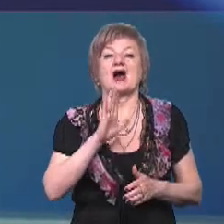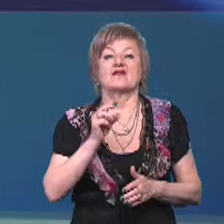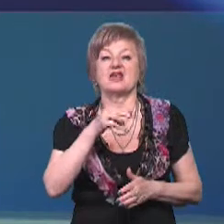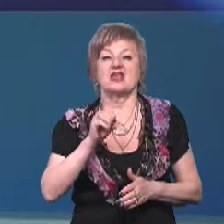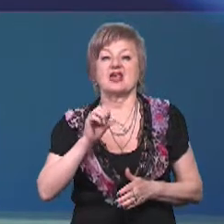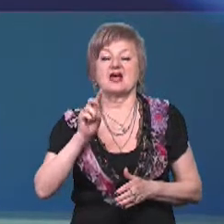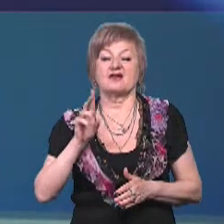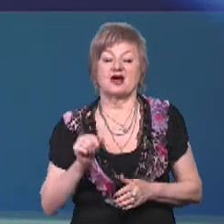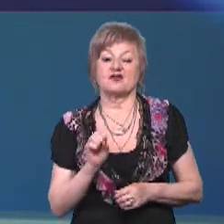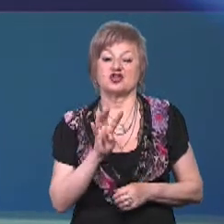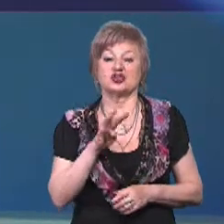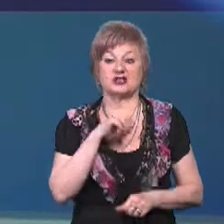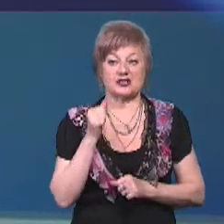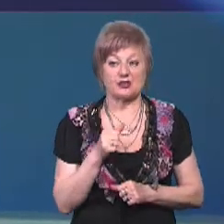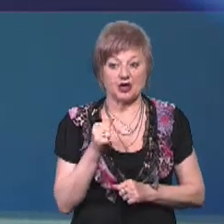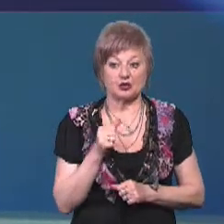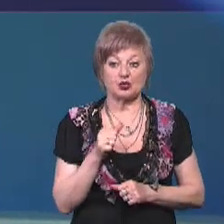грудня 2014 року,